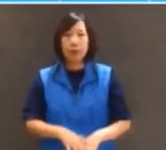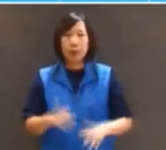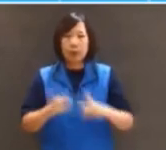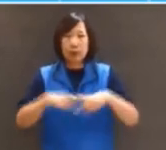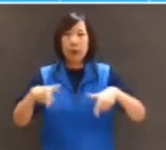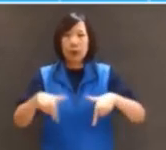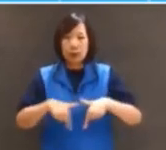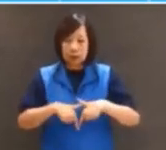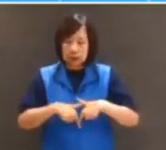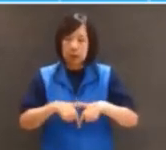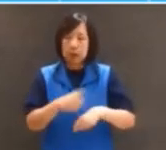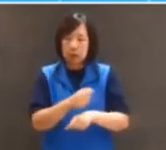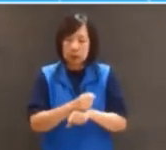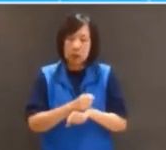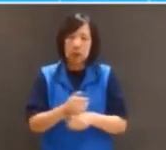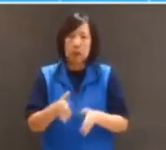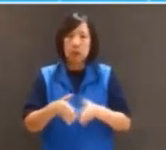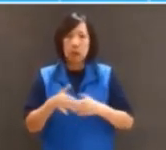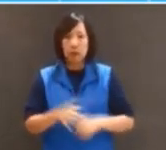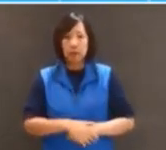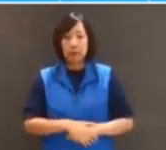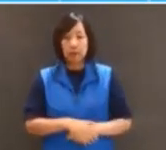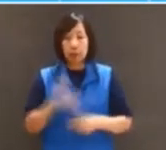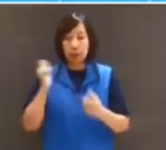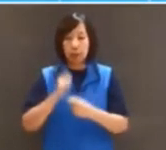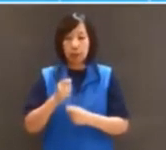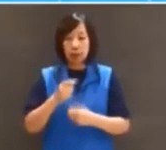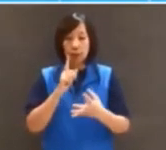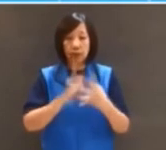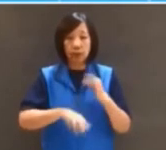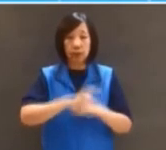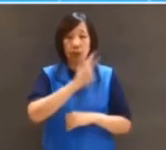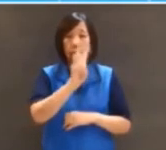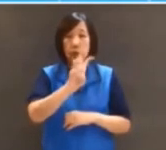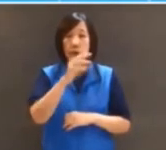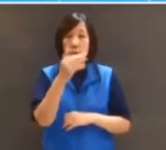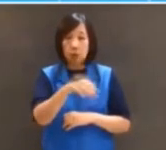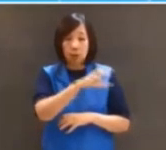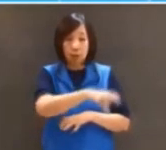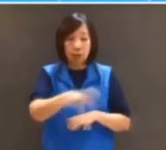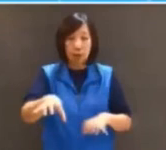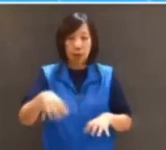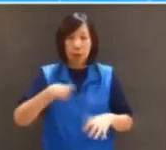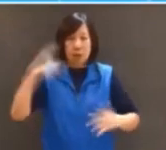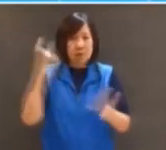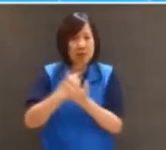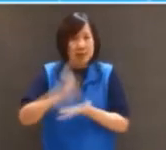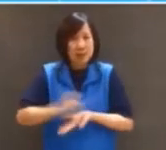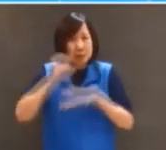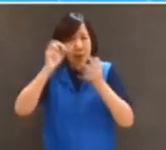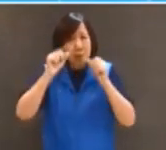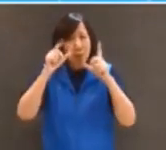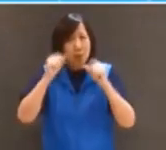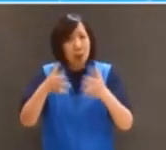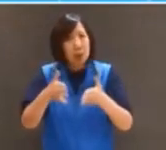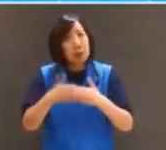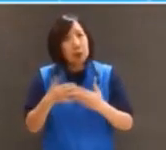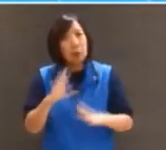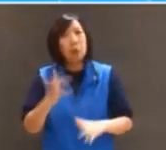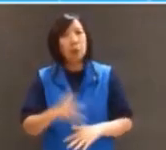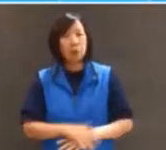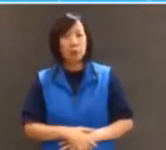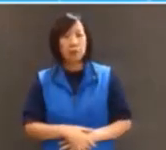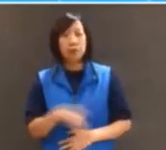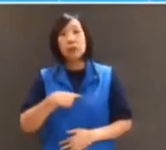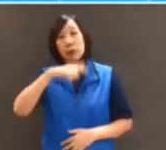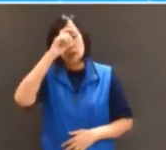翼翼。那目前我们有39处的筛检站，我为什么每次都要公布，都要提醒市民朋友？我说